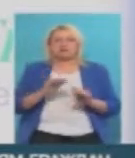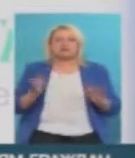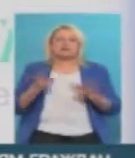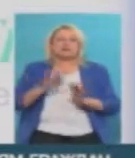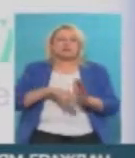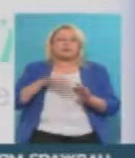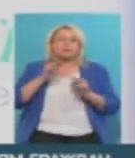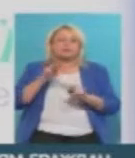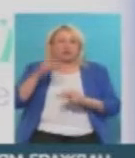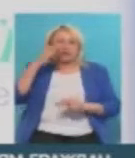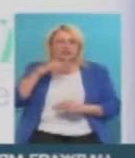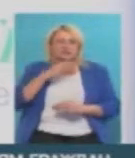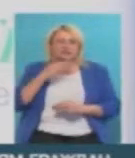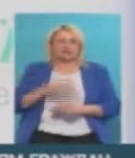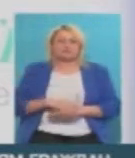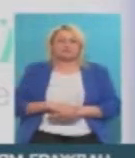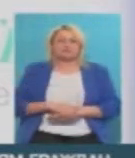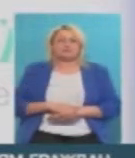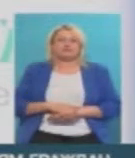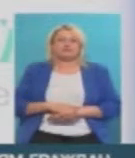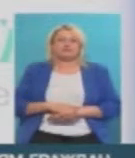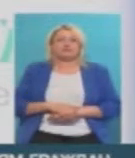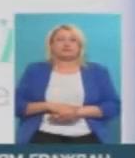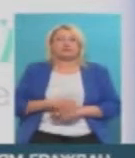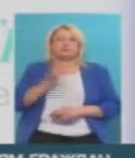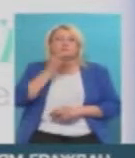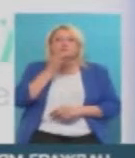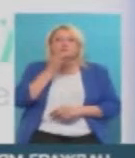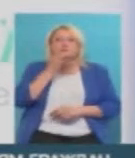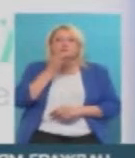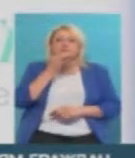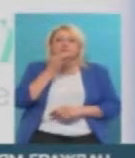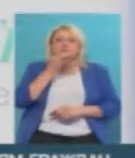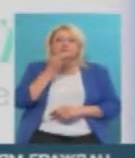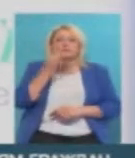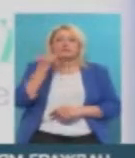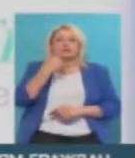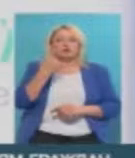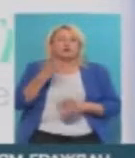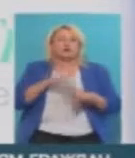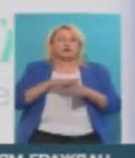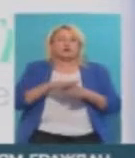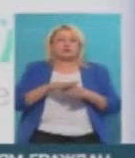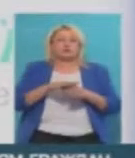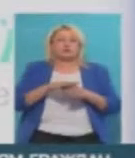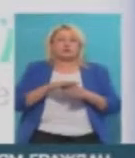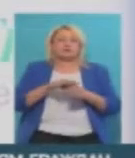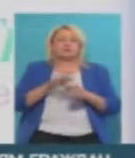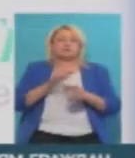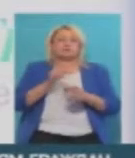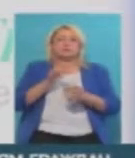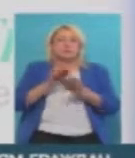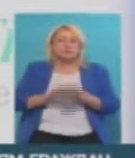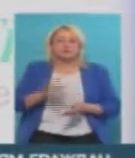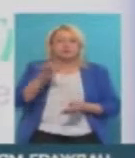без попечения родителей, значит, в свою семью. Затем лицо, осуществившее погребение